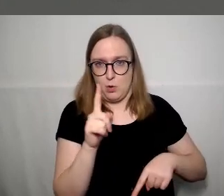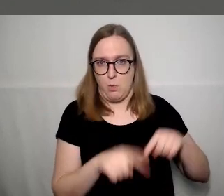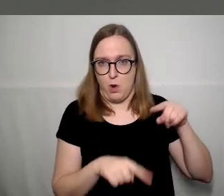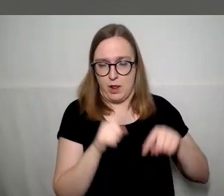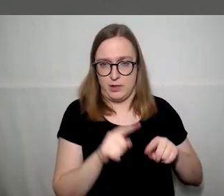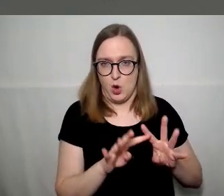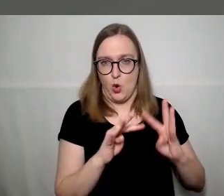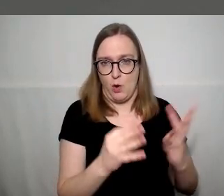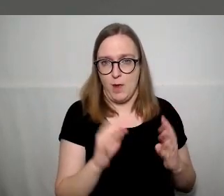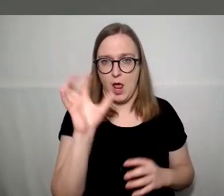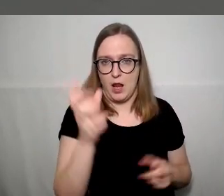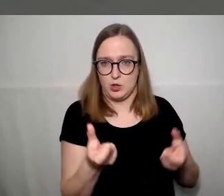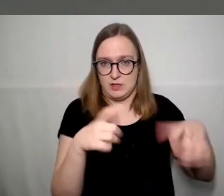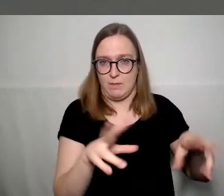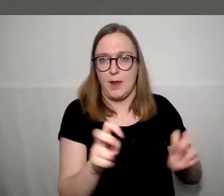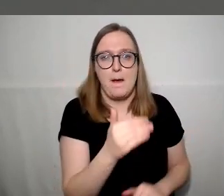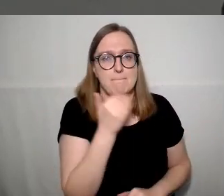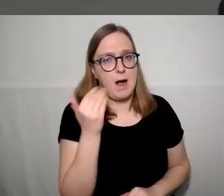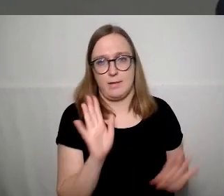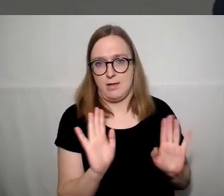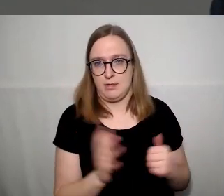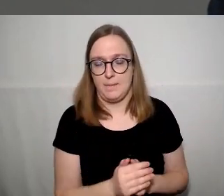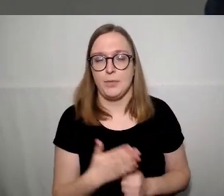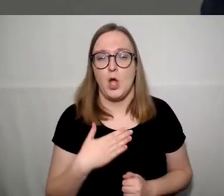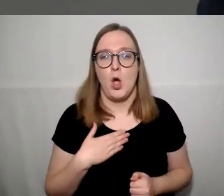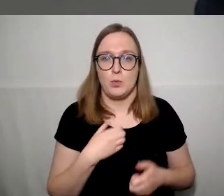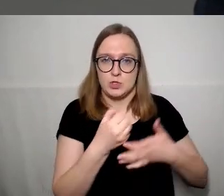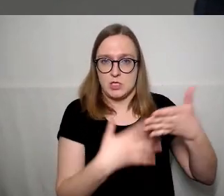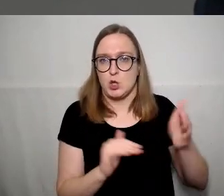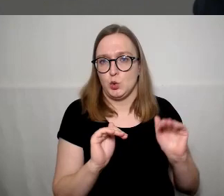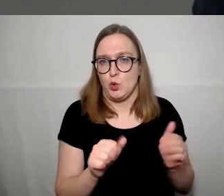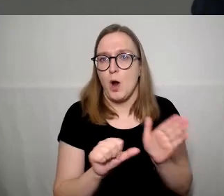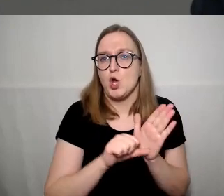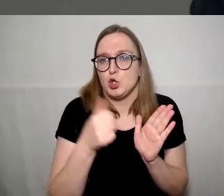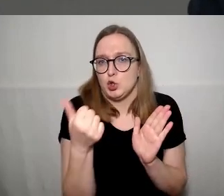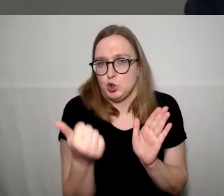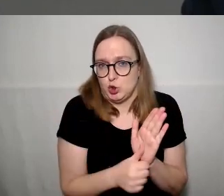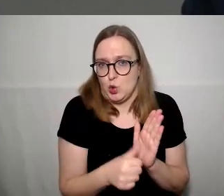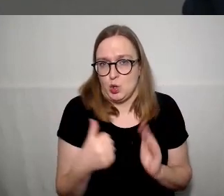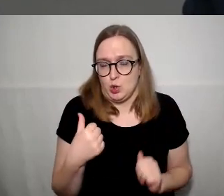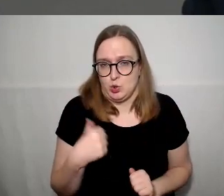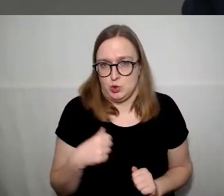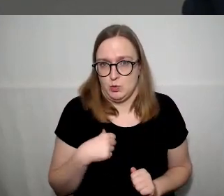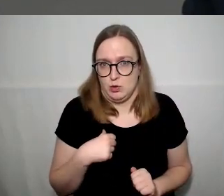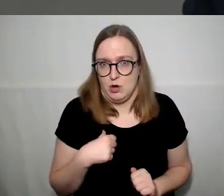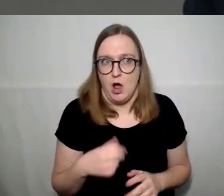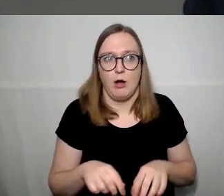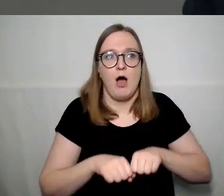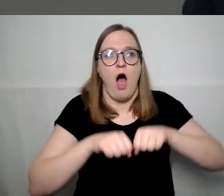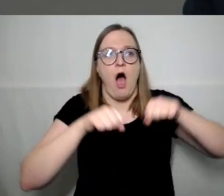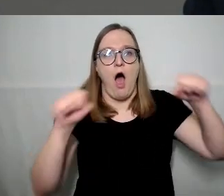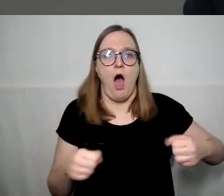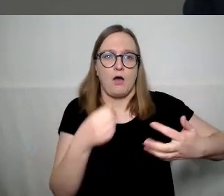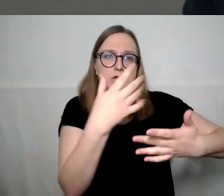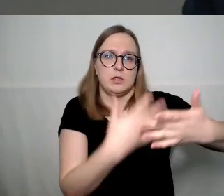savivaldybėje, kuris nėra partija. Mūsų sąrašas yra trumpas 16 žmonių, mes neturime urmo, bet turime visko, ko gali